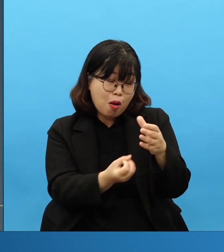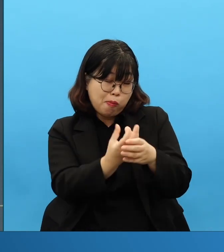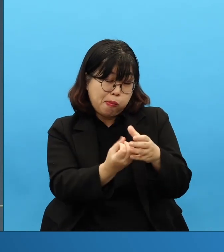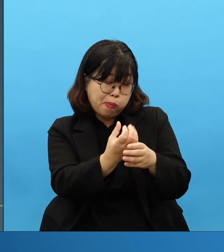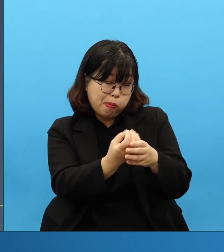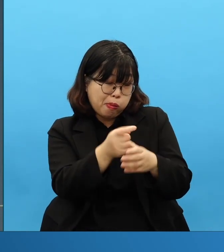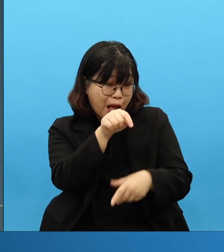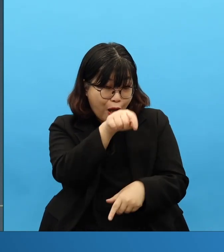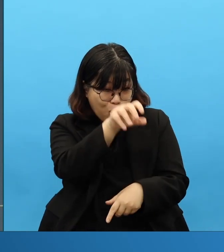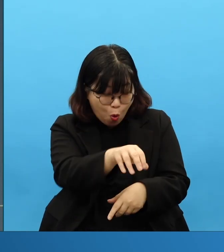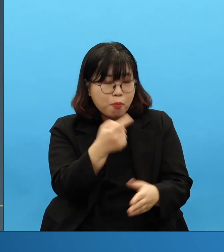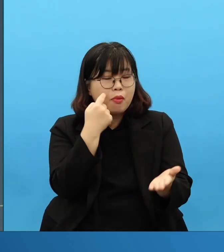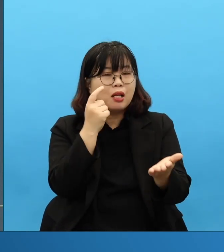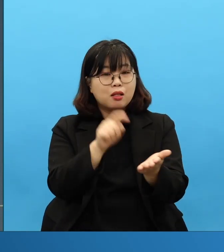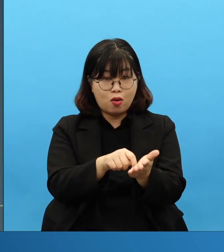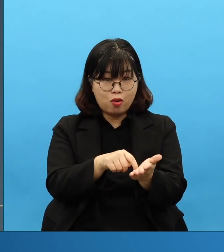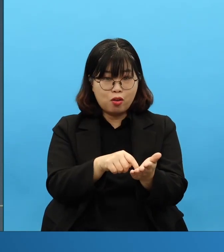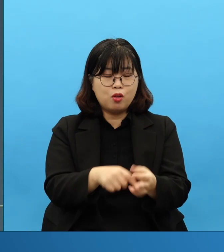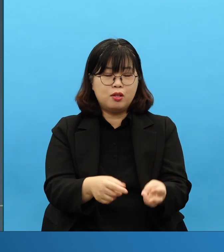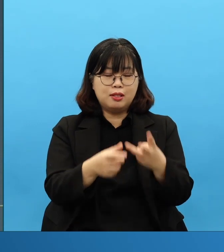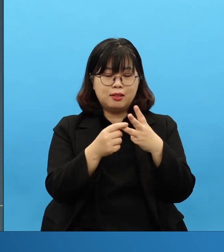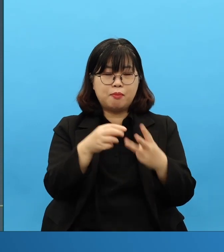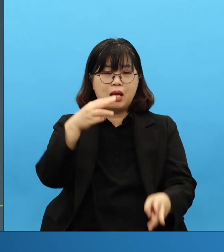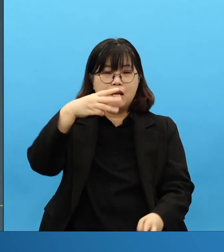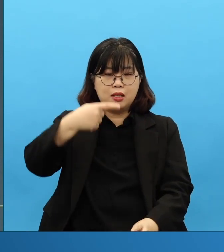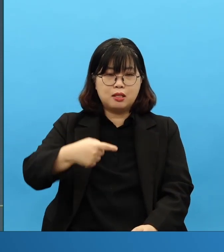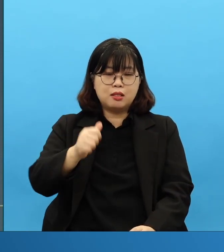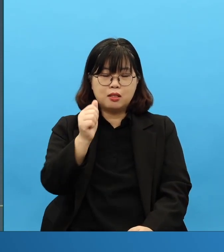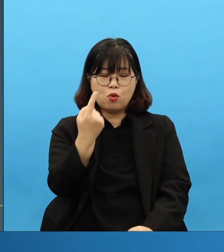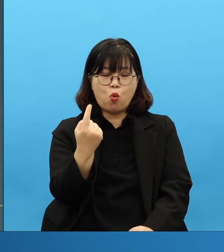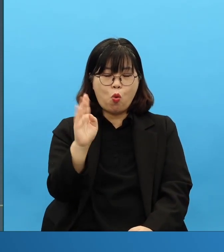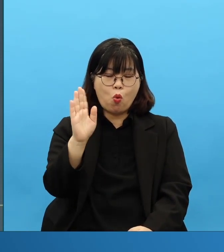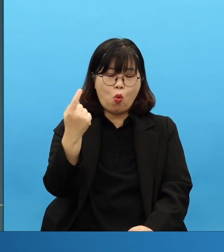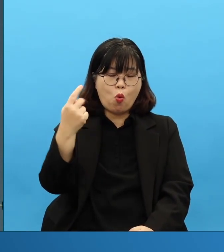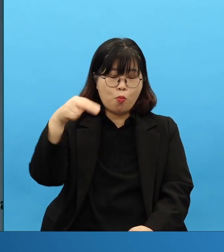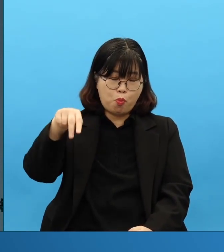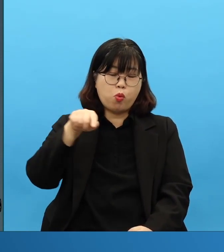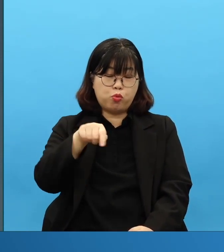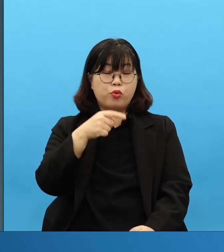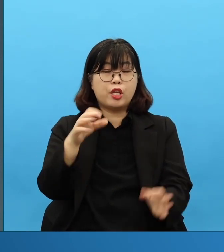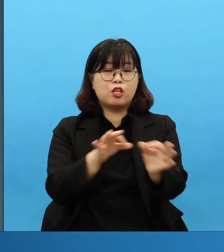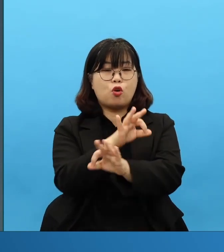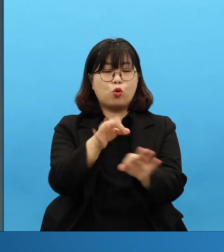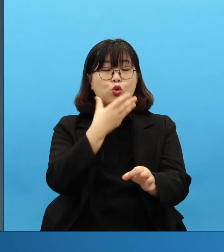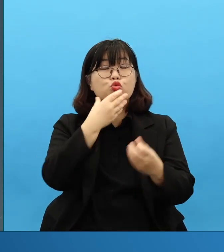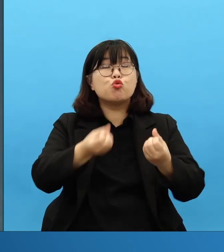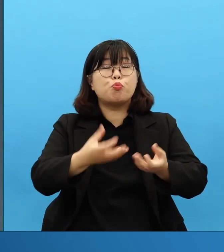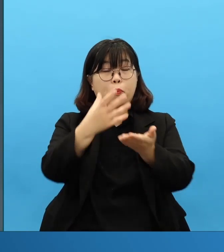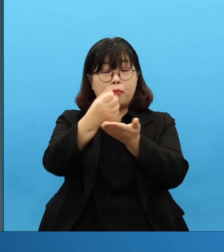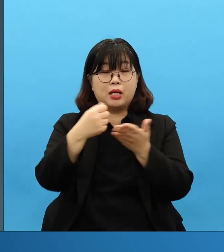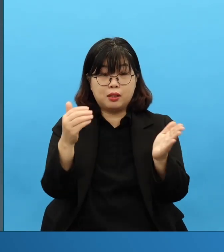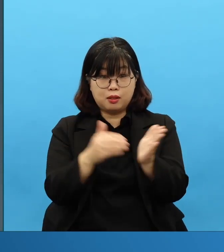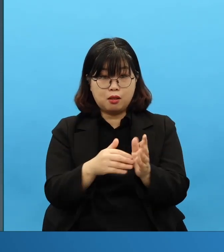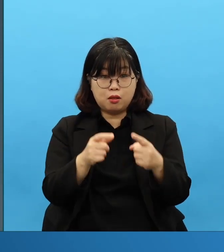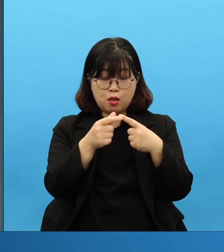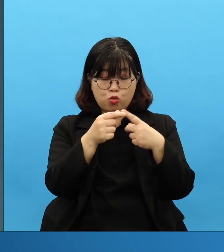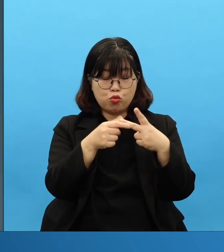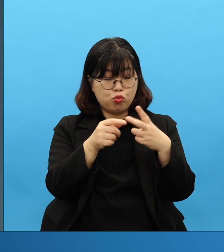축복을 얻게 레호봇의 축복을 与えます. 왜 그렇습니까? 이유가 뭡니까? 잘 먹고 잘 살아라 가야죠.